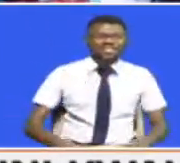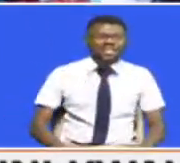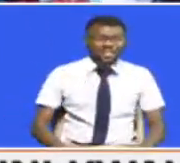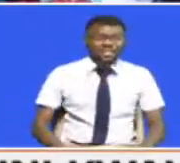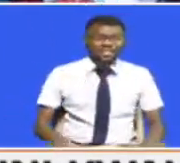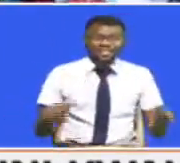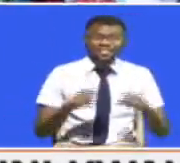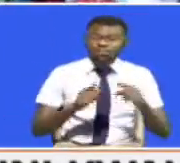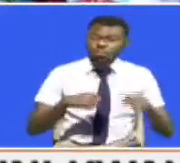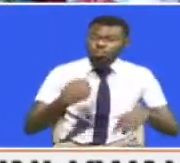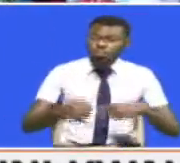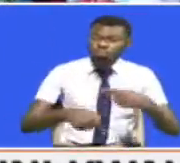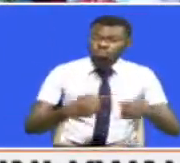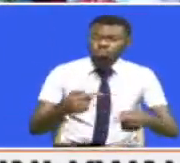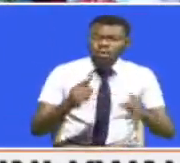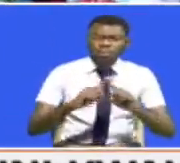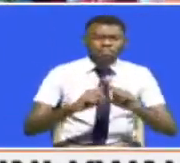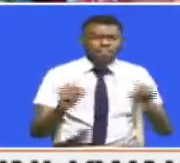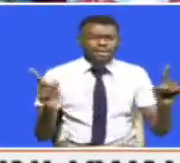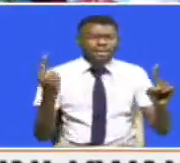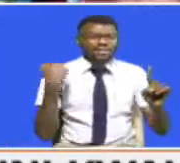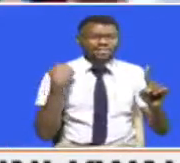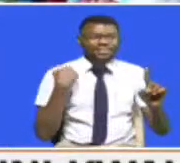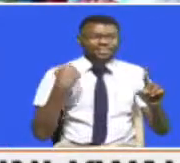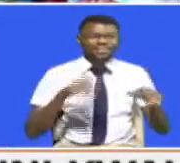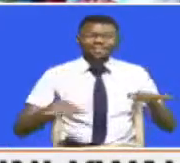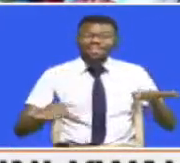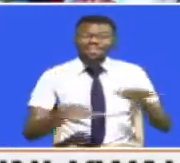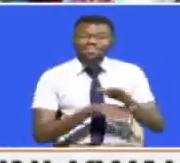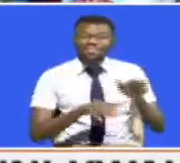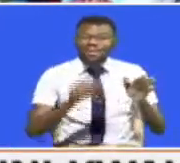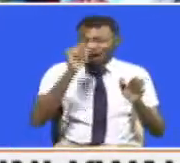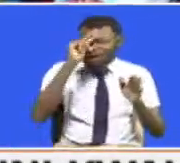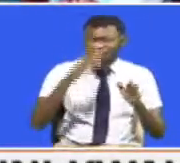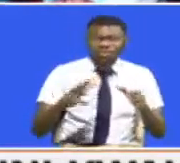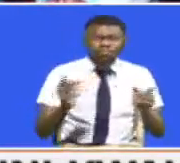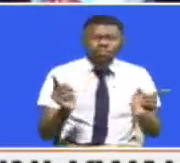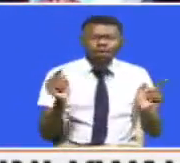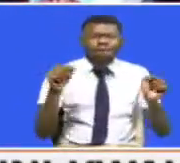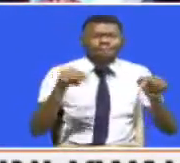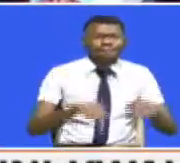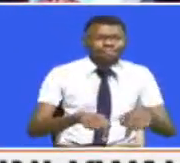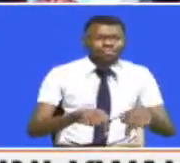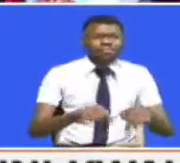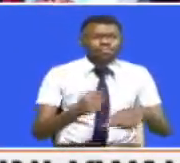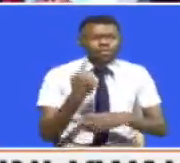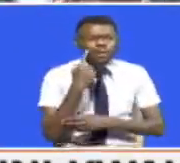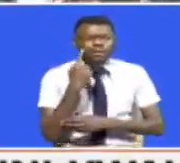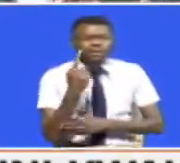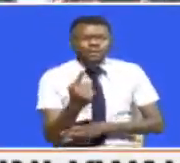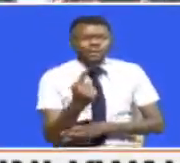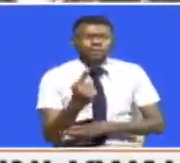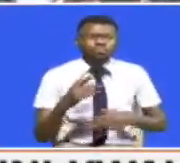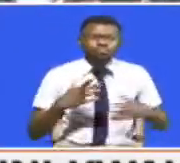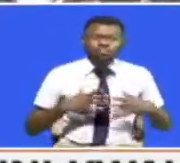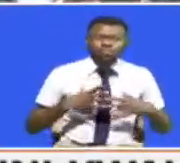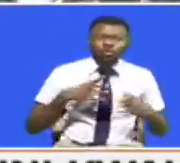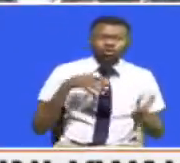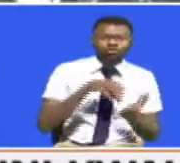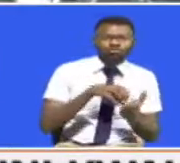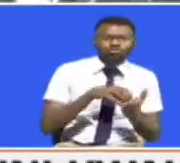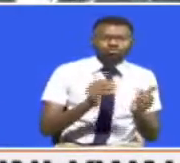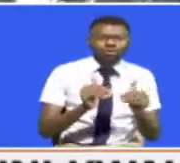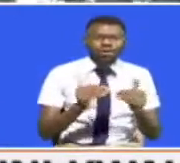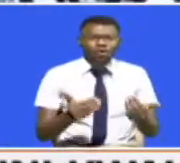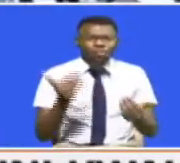hasa hususan jana tu tulikuwa naibu wa gavana pale Best Titanium akiwa amekuja kushuhudia jinsi kina mama tulivyoendelea. Tulifanya utafiti wa